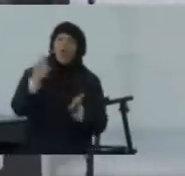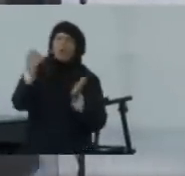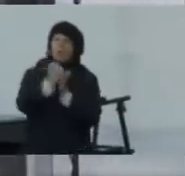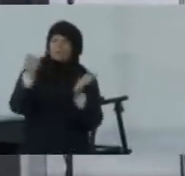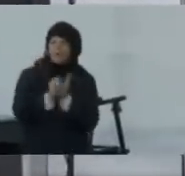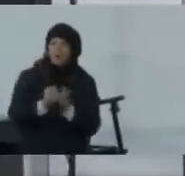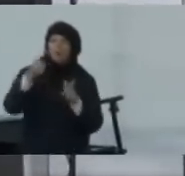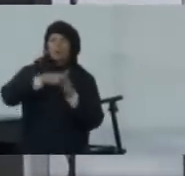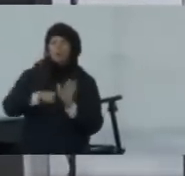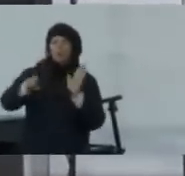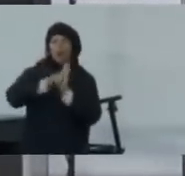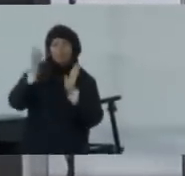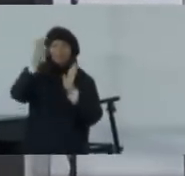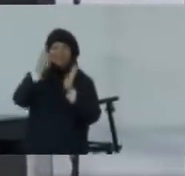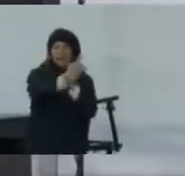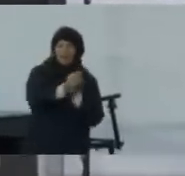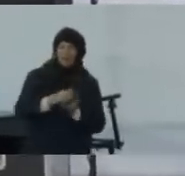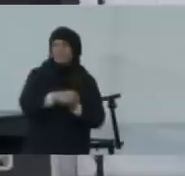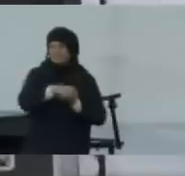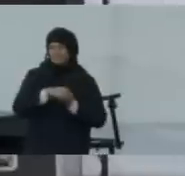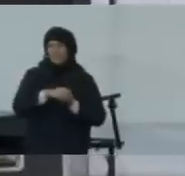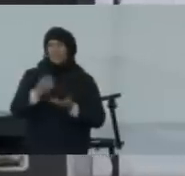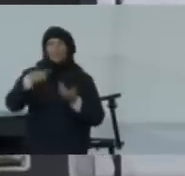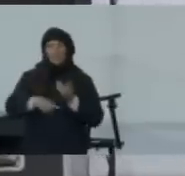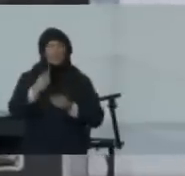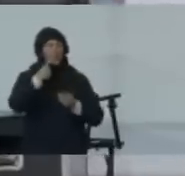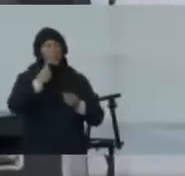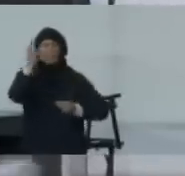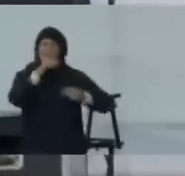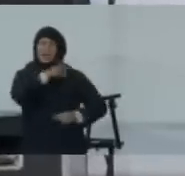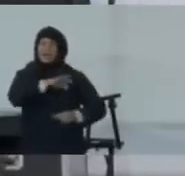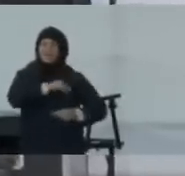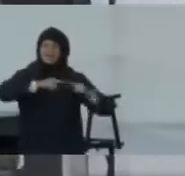codice fiscale, perché faremo noi il redditometro su di loro.